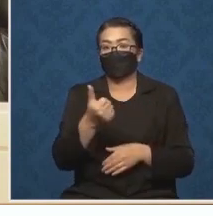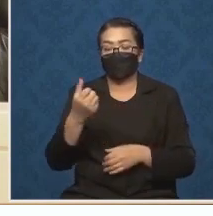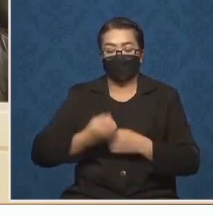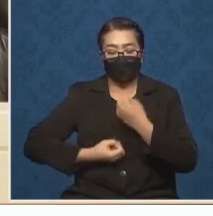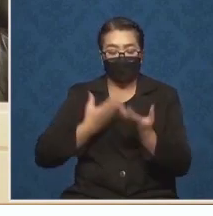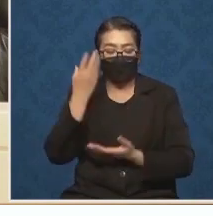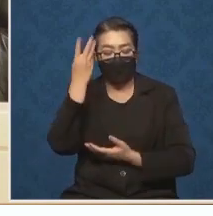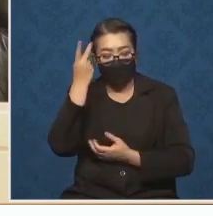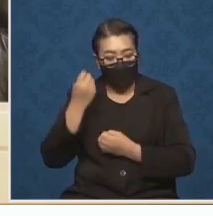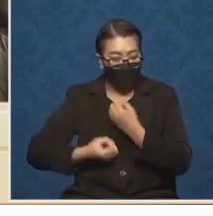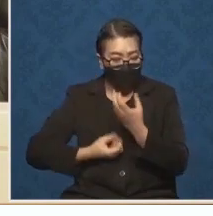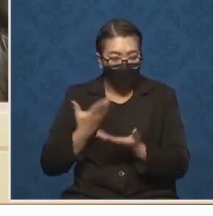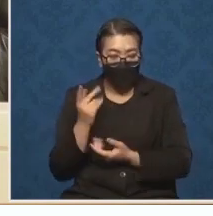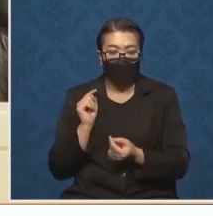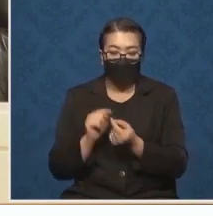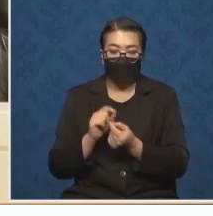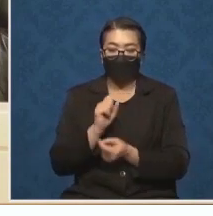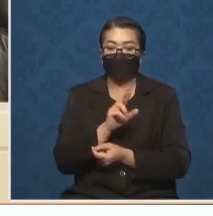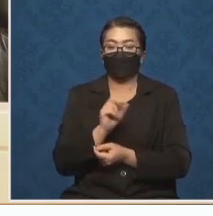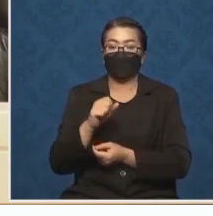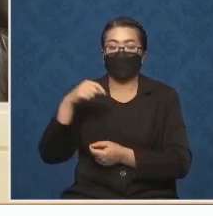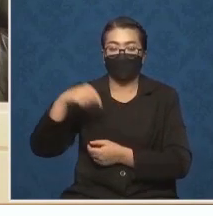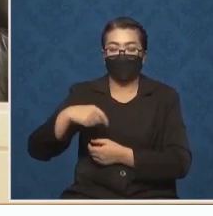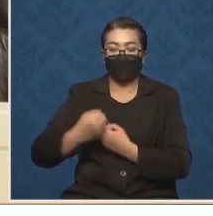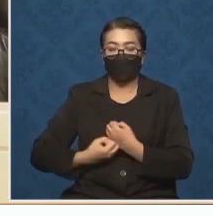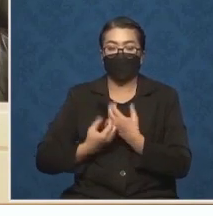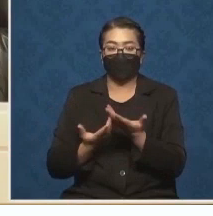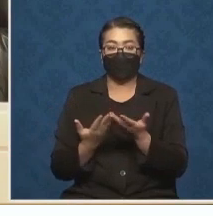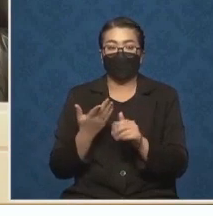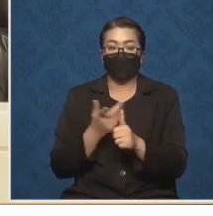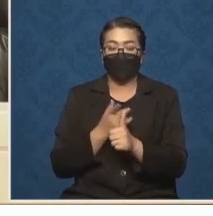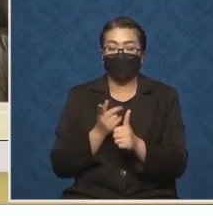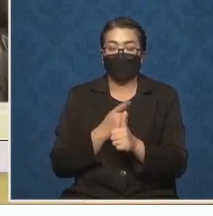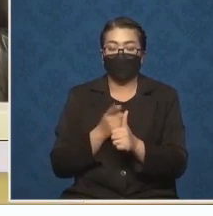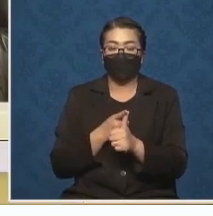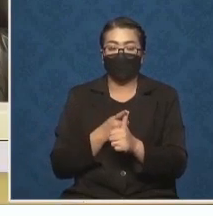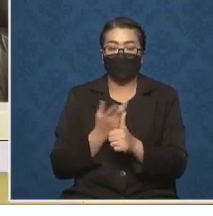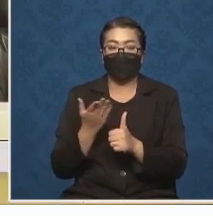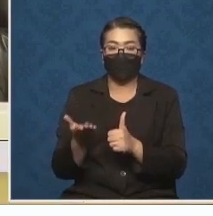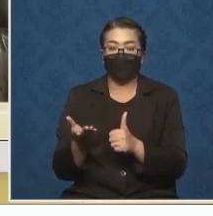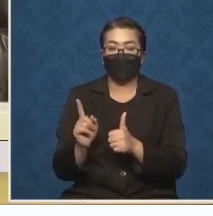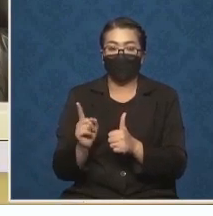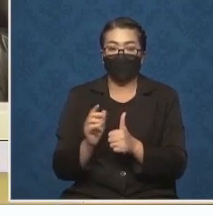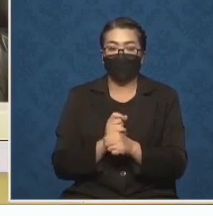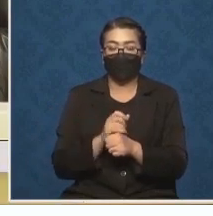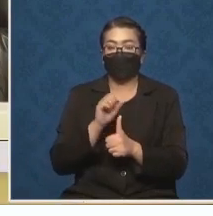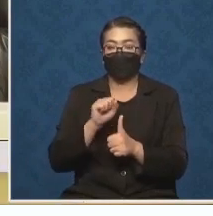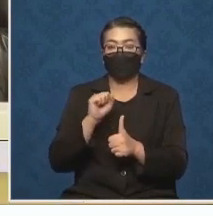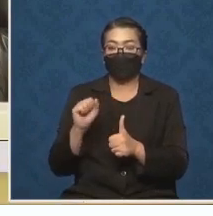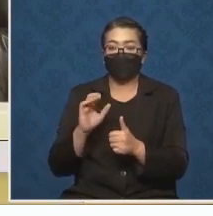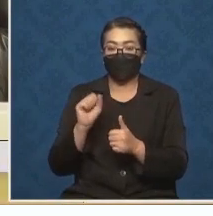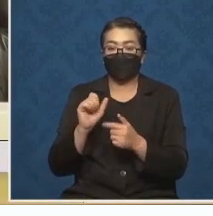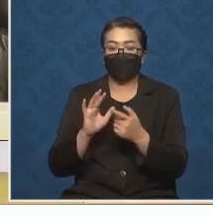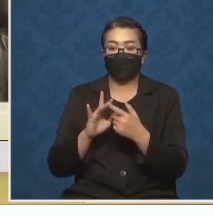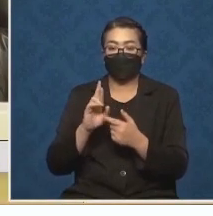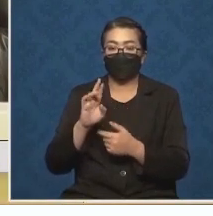งความคิดเห็นในสภาทรงเกียรติแห่งนี้นะคะก่อนอื่นเนี่ยที่ฉันต้องกราบเรียนท่านส.ส.สุรวิ